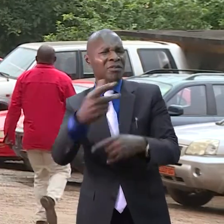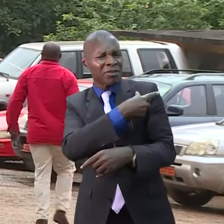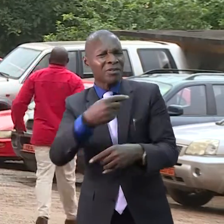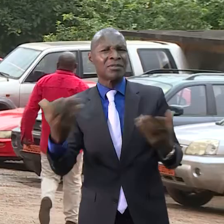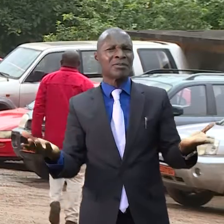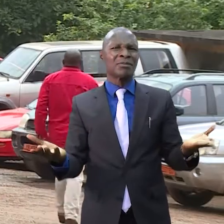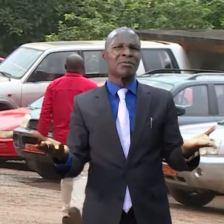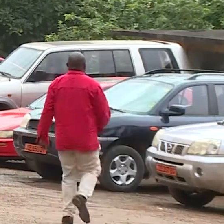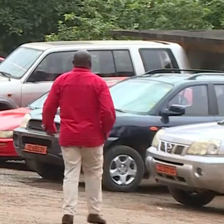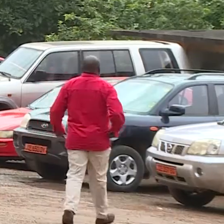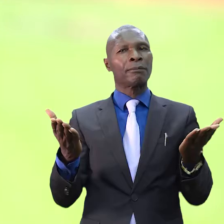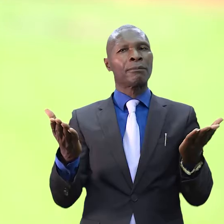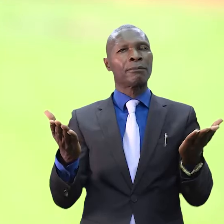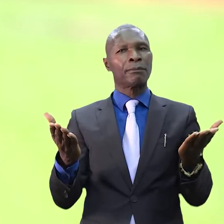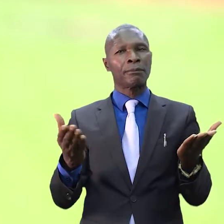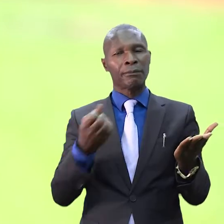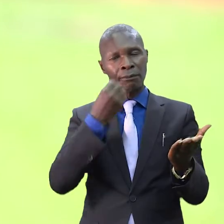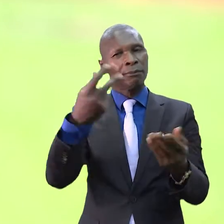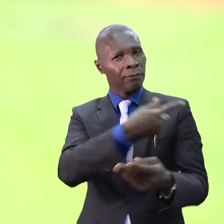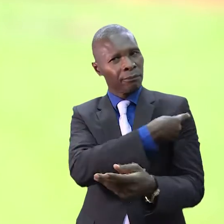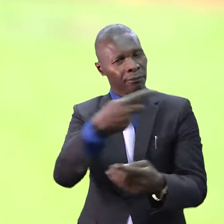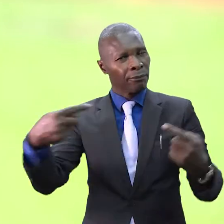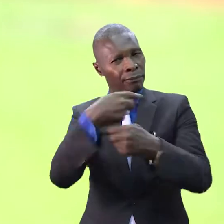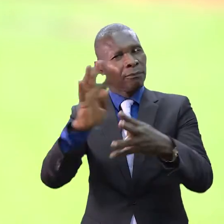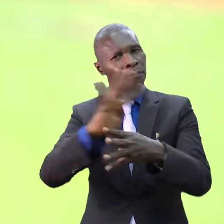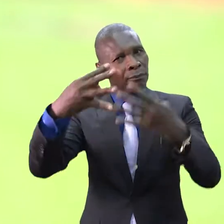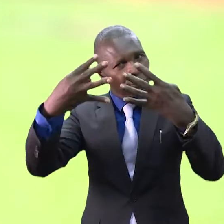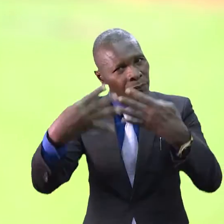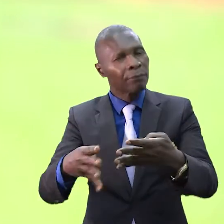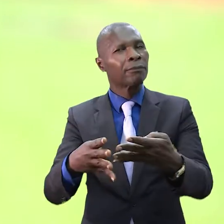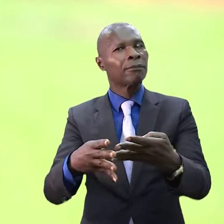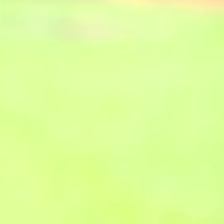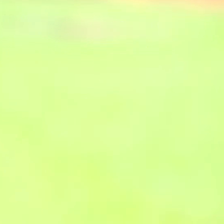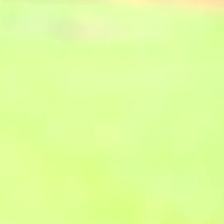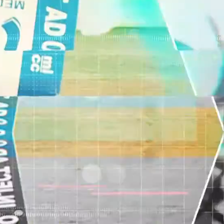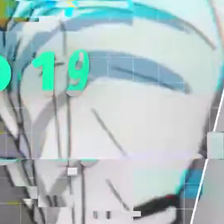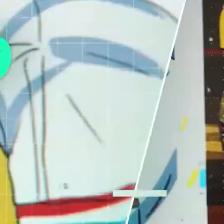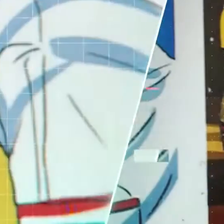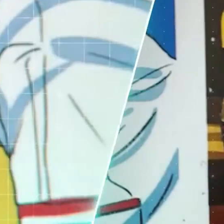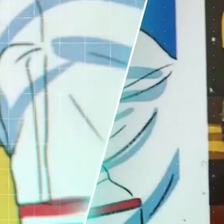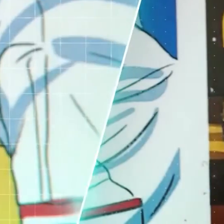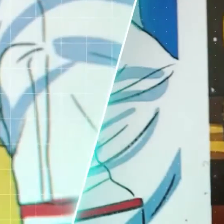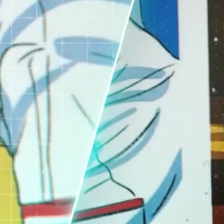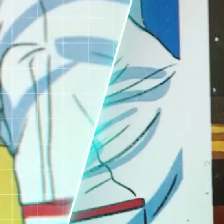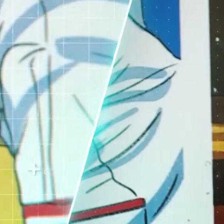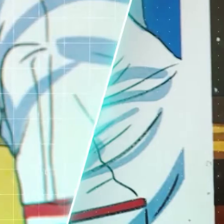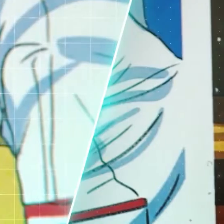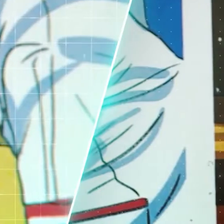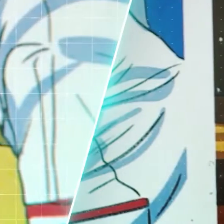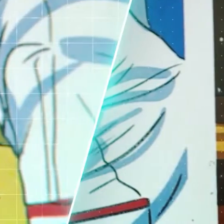ne pas se faire vacciner? La vaccination, je pense que c'est quelque chose de bien.